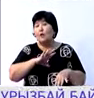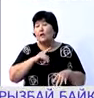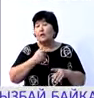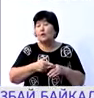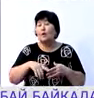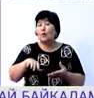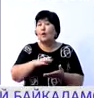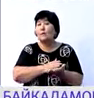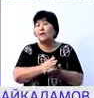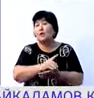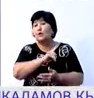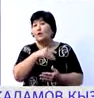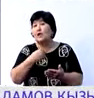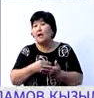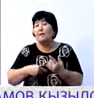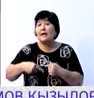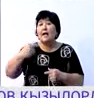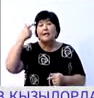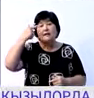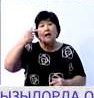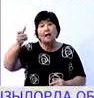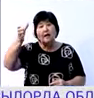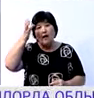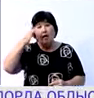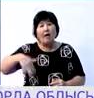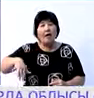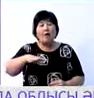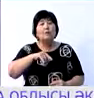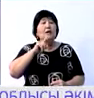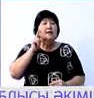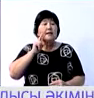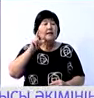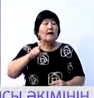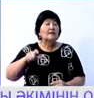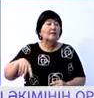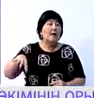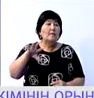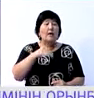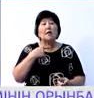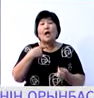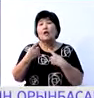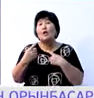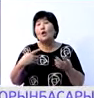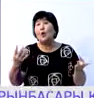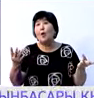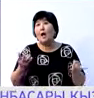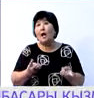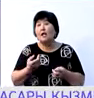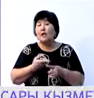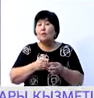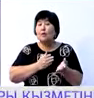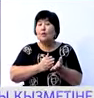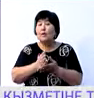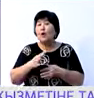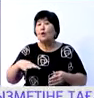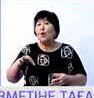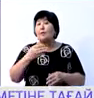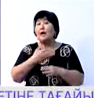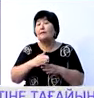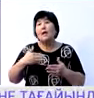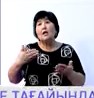қоғамның саяси күштердің, бизнестің, зиялы қауымның, жастар мен азаматтардың барлық тобының диалогы қажет. Бұл бағыттарда да облыстық